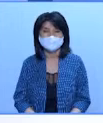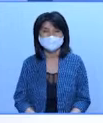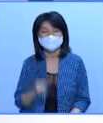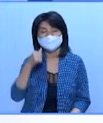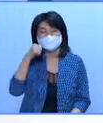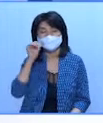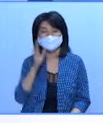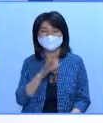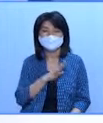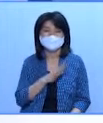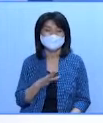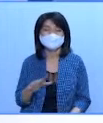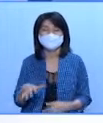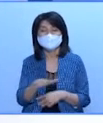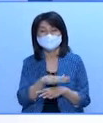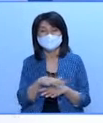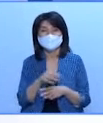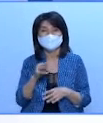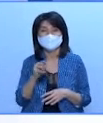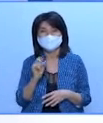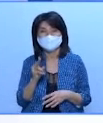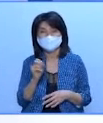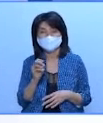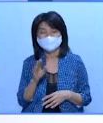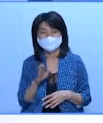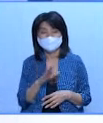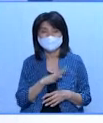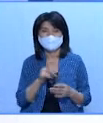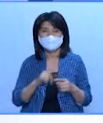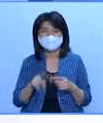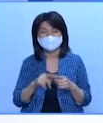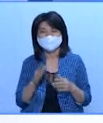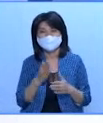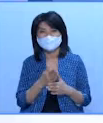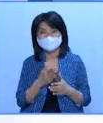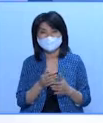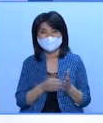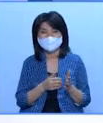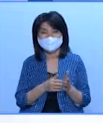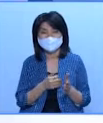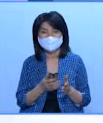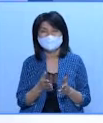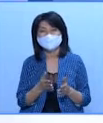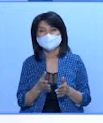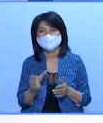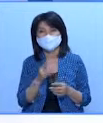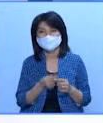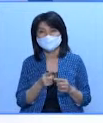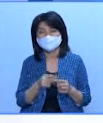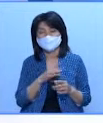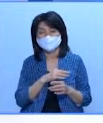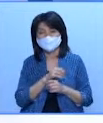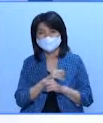Кеше ғана әлеуметтік желілерде Ткачев 18 мекен жайына шақыртылған жедел жәрдем қызметкерлері қорғаныш құралдарынсыз болғаны туралы ақпарат